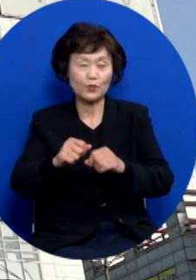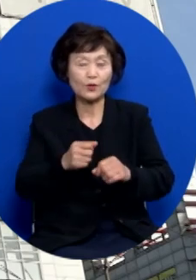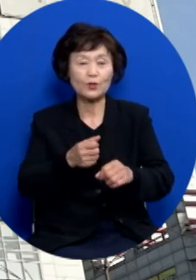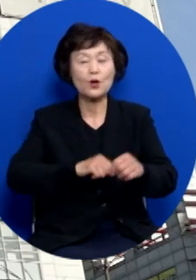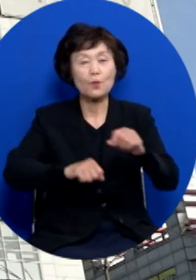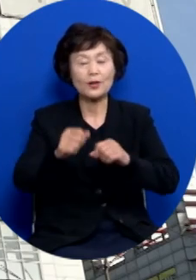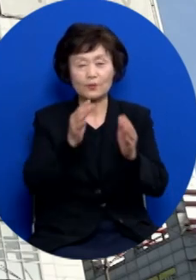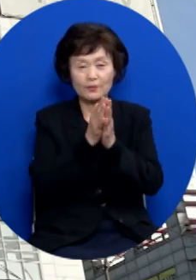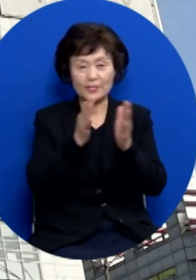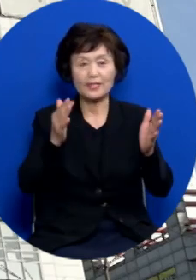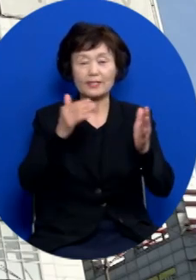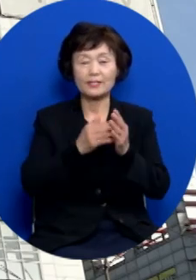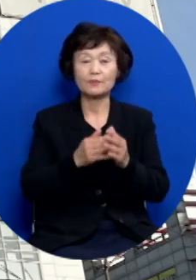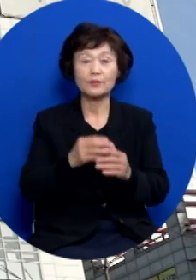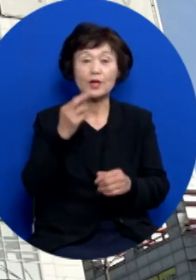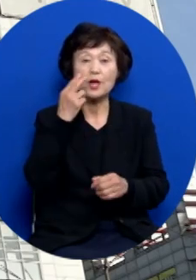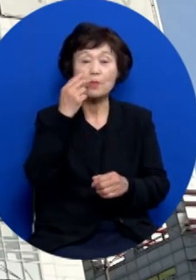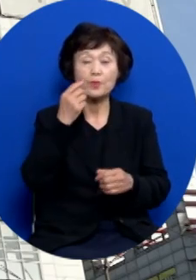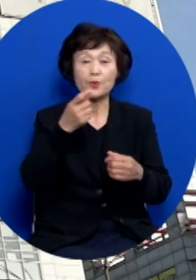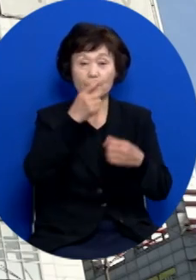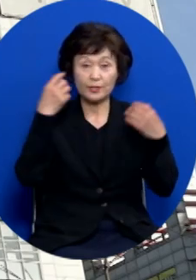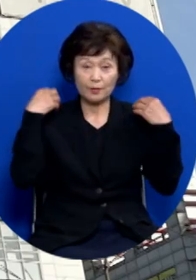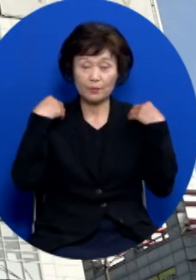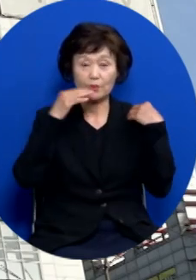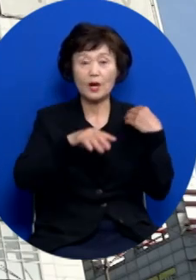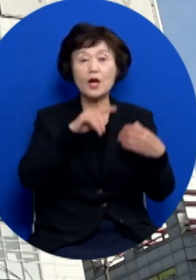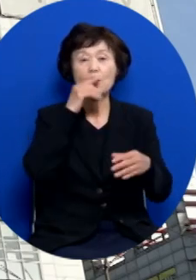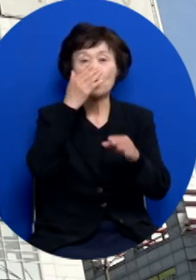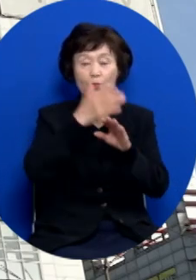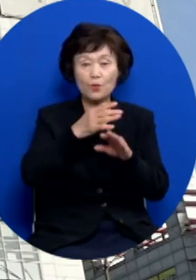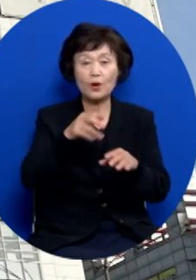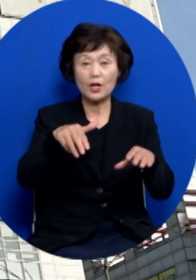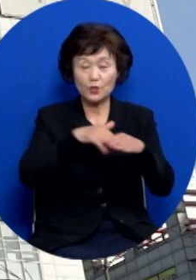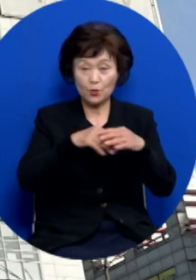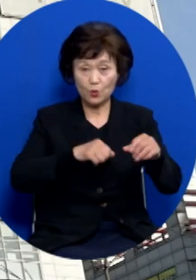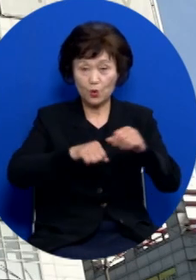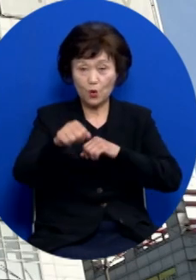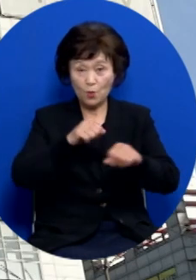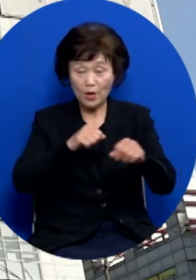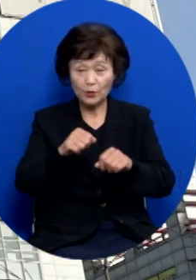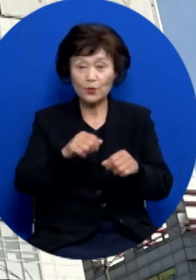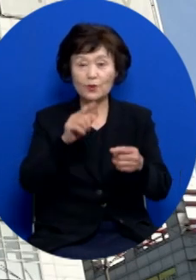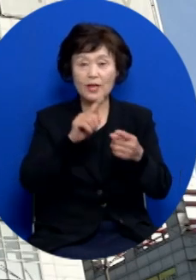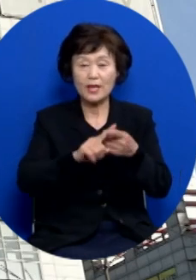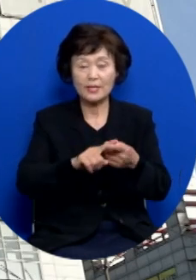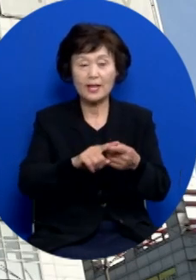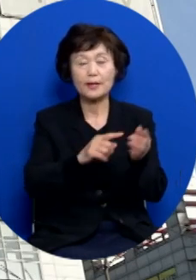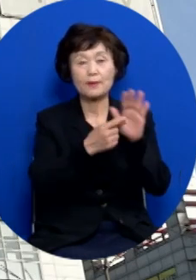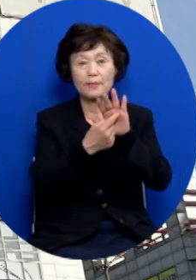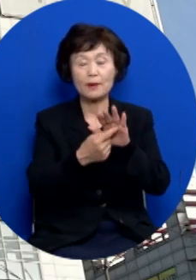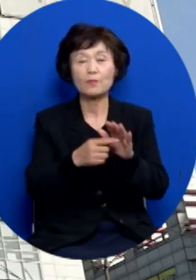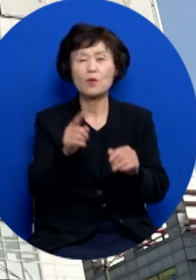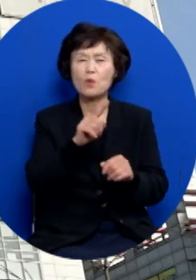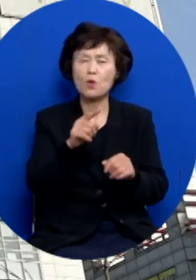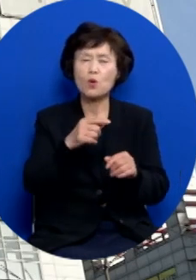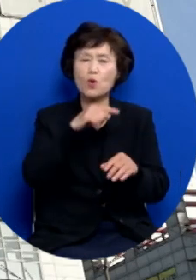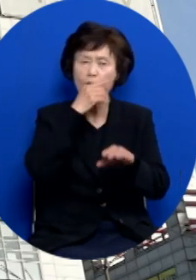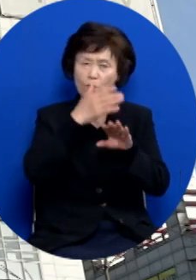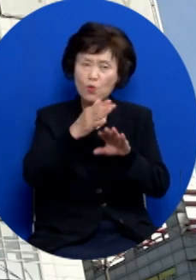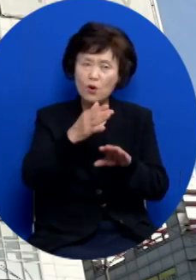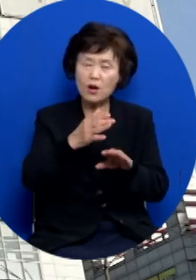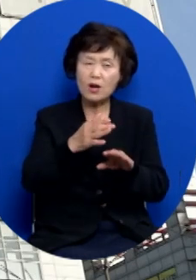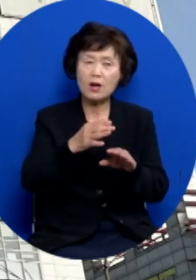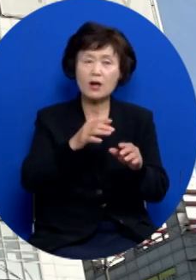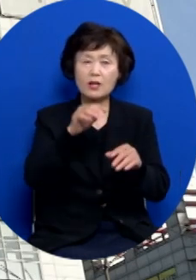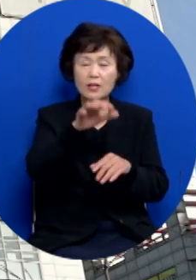국무부가 2022년 국제종교 자유보고서를 발표하고 북한의 종교 자유 침해에 또다시 우려를 표했습니다. 미국